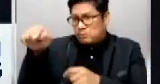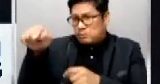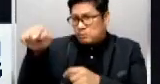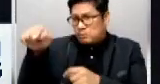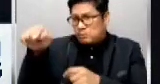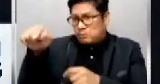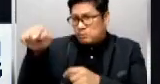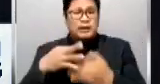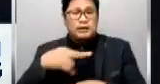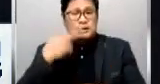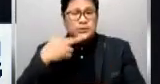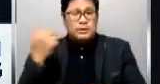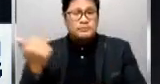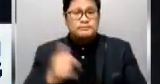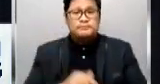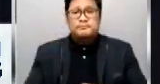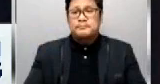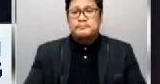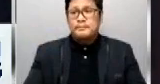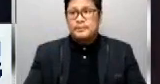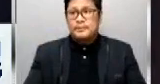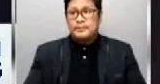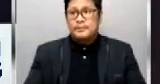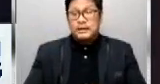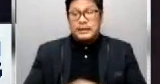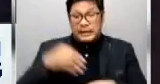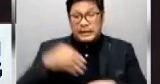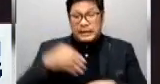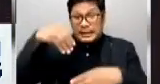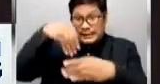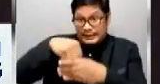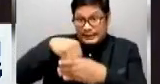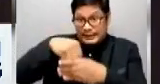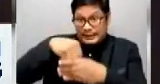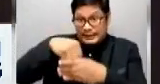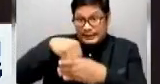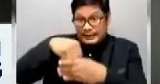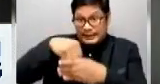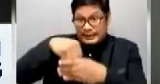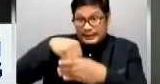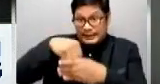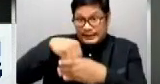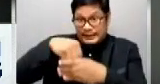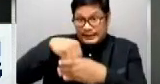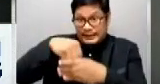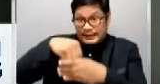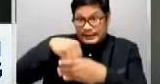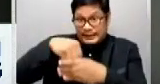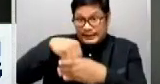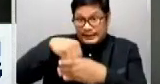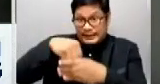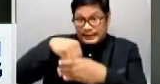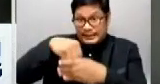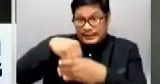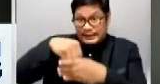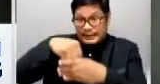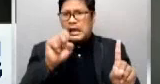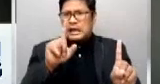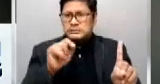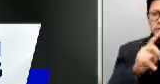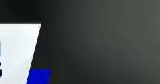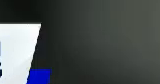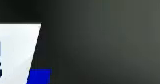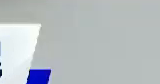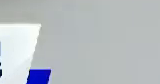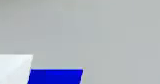Sa loob ng fast food chain, maririnig ang mga member ng SWAT na hinahanap ang isang asset. Sa kanilang investigasyon, nakilala ng NBI ang